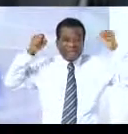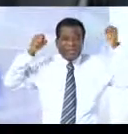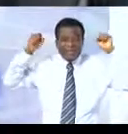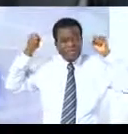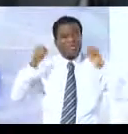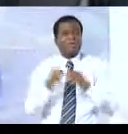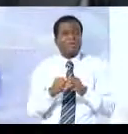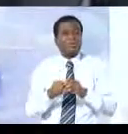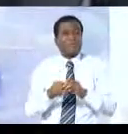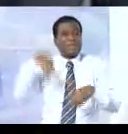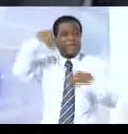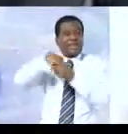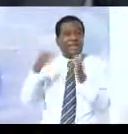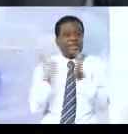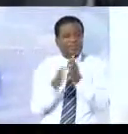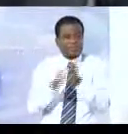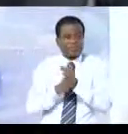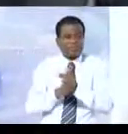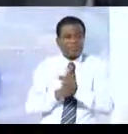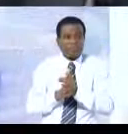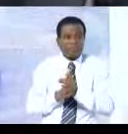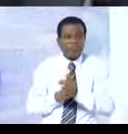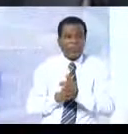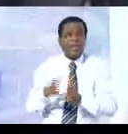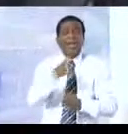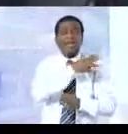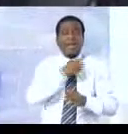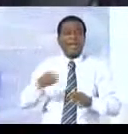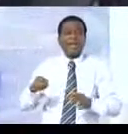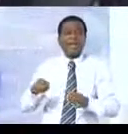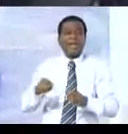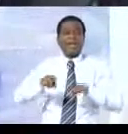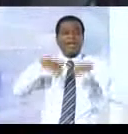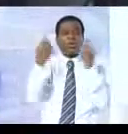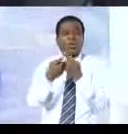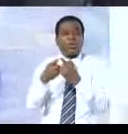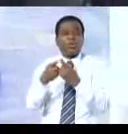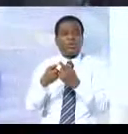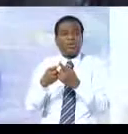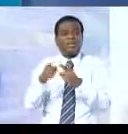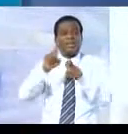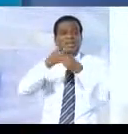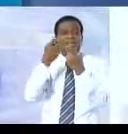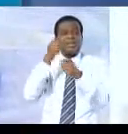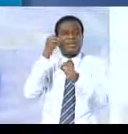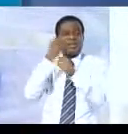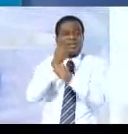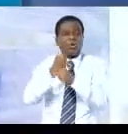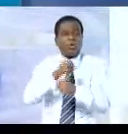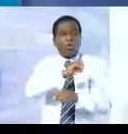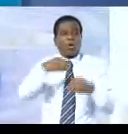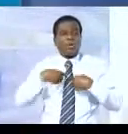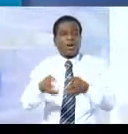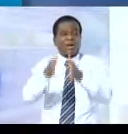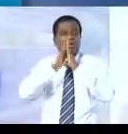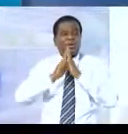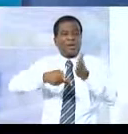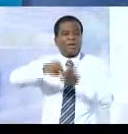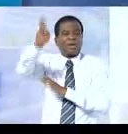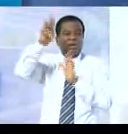du secteur menacent de remettre le couvert. Ils rejettent les propositions du gouvernement. On a demandé le